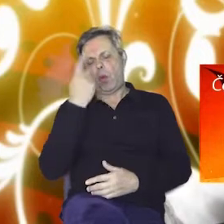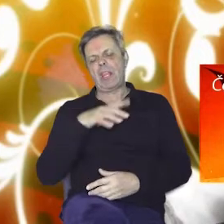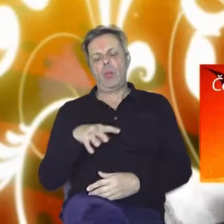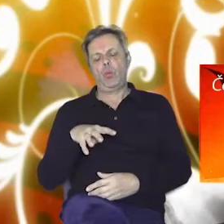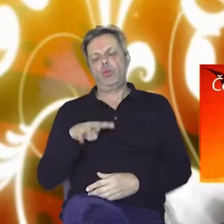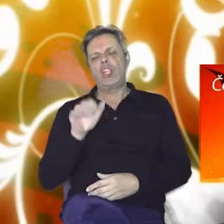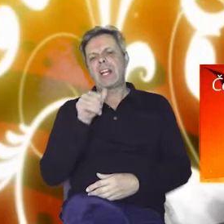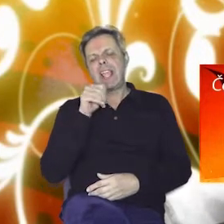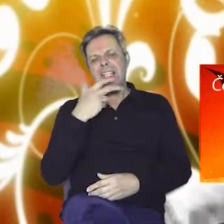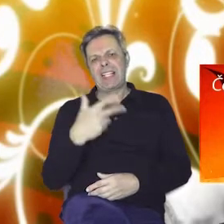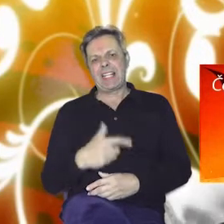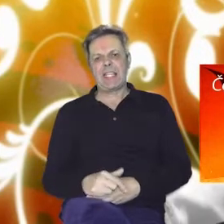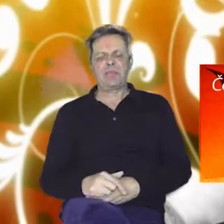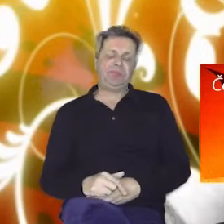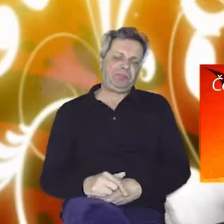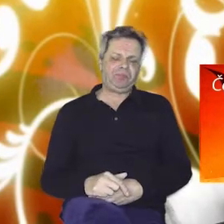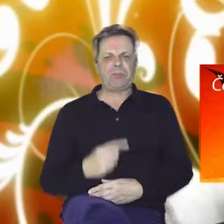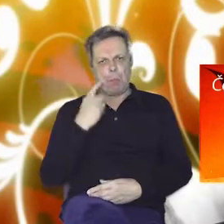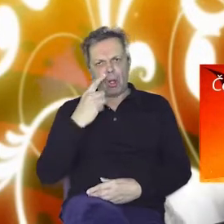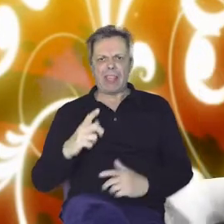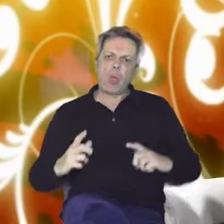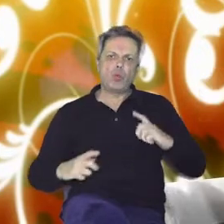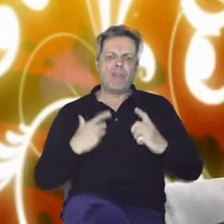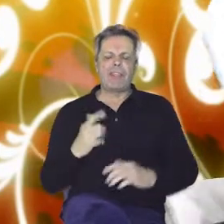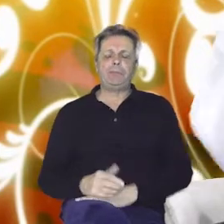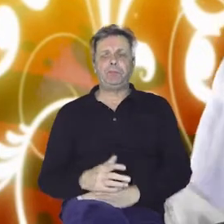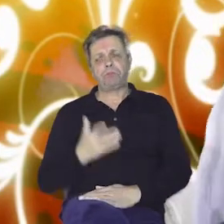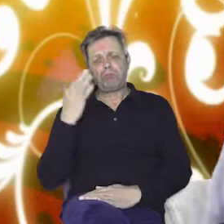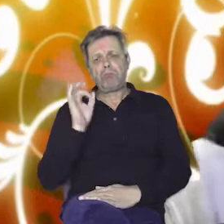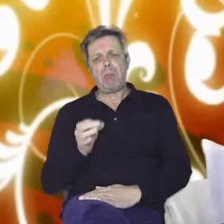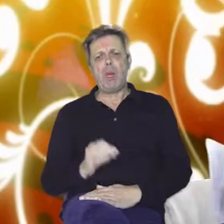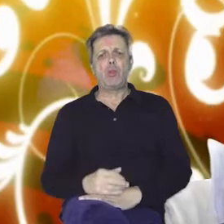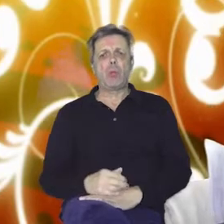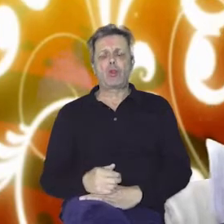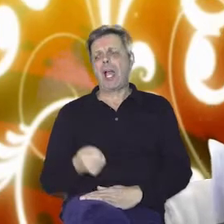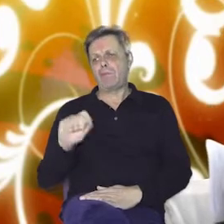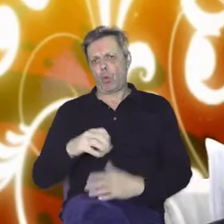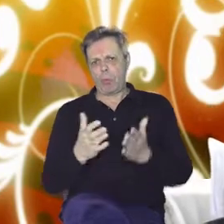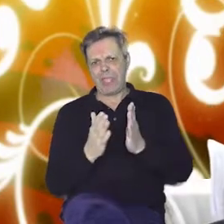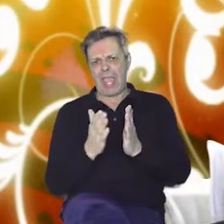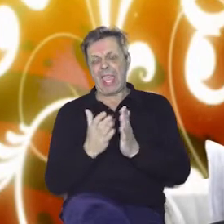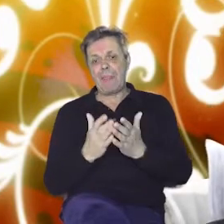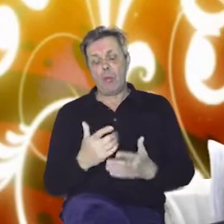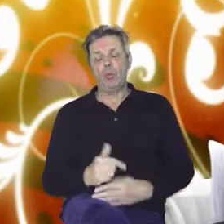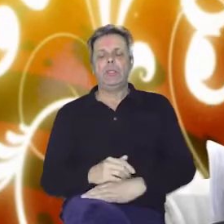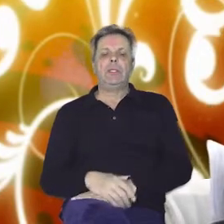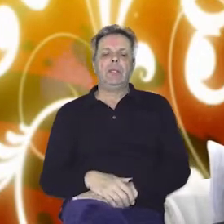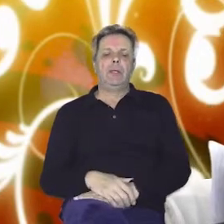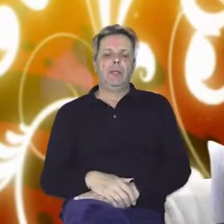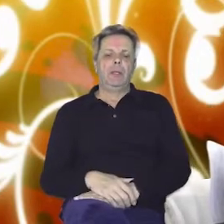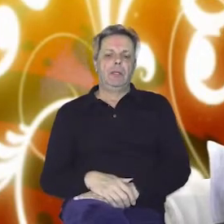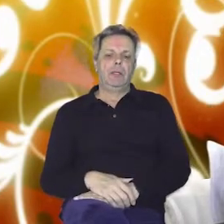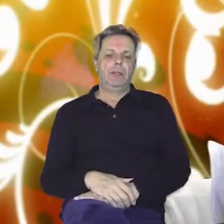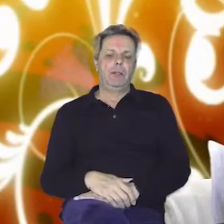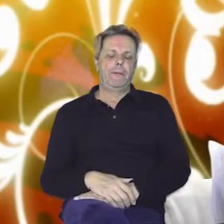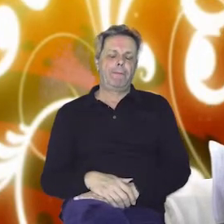Pogledajte je, uživajte. Bilo bi dobro da se nabavite knjigu ako budete željeli, a trebali bi je željeti,